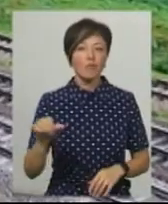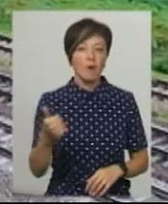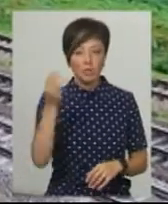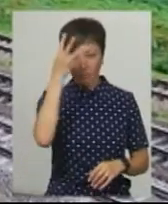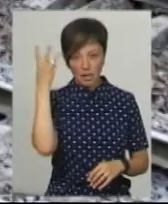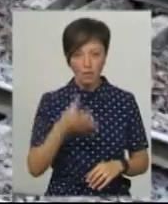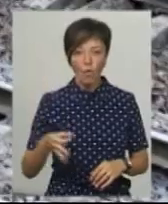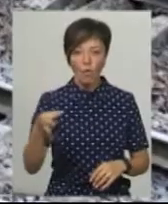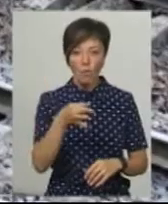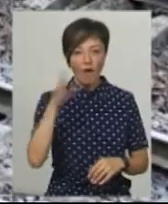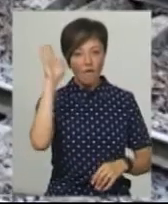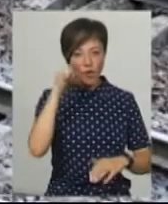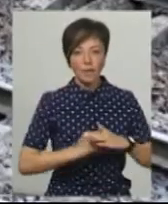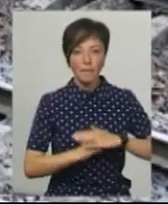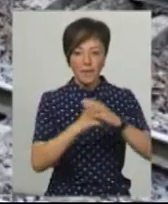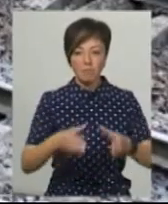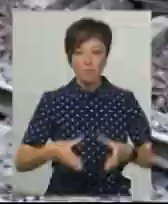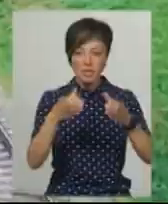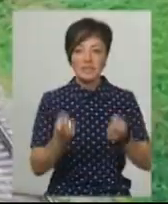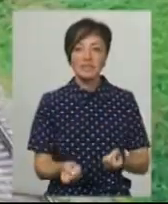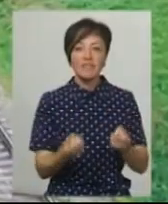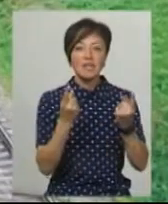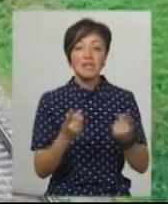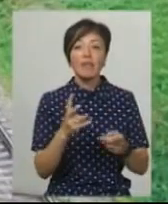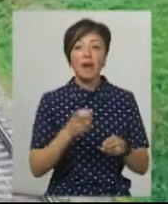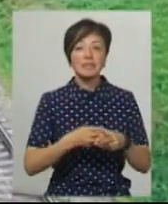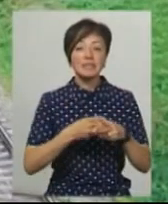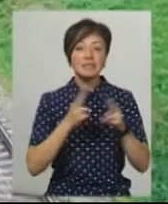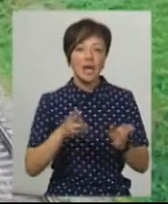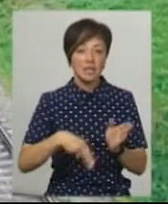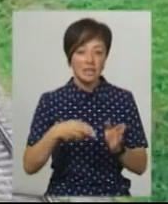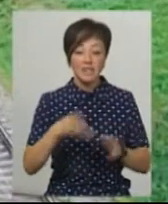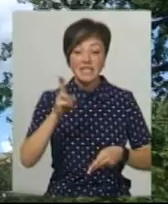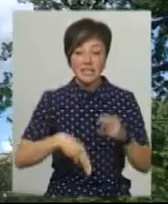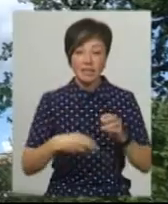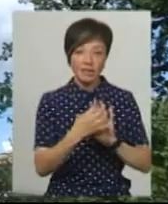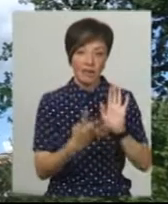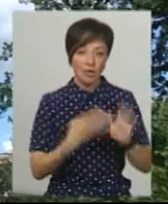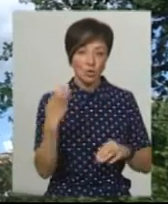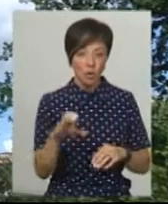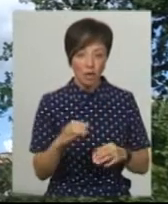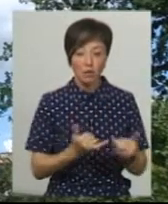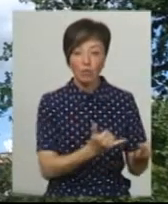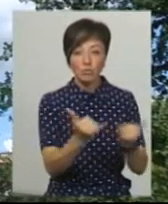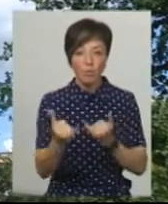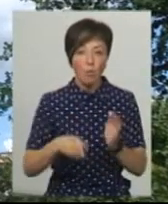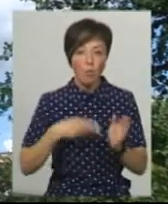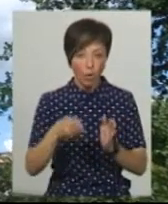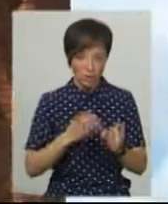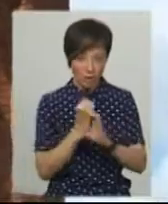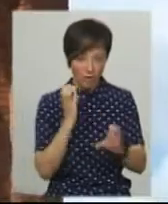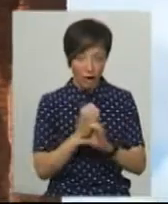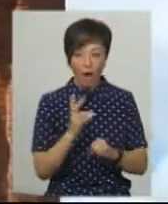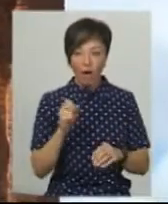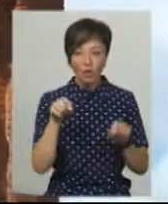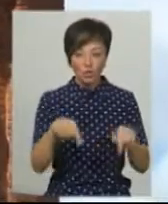Хмельницькій області водонапірні споруди з'явилися на залізниці в кінці 19 століття для обслуговування потягів. Але водонапірна башта як частина водогону